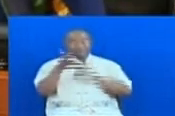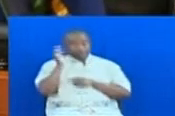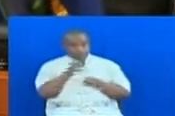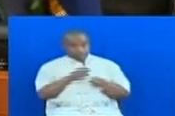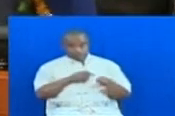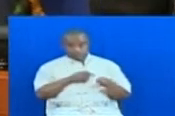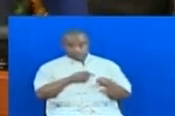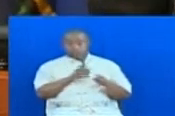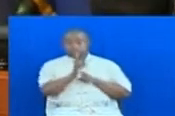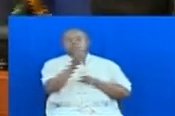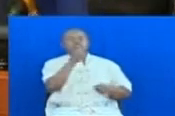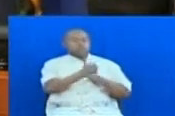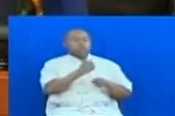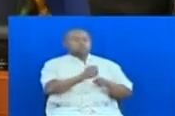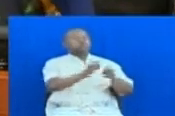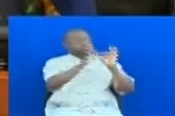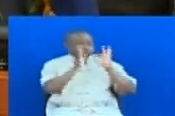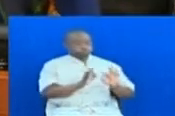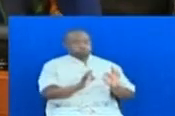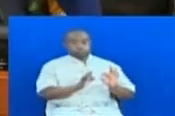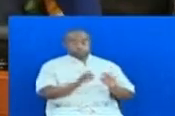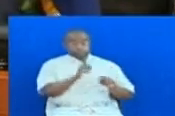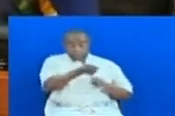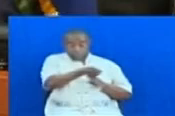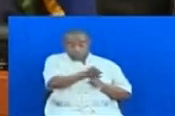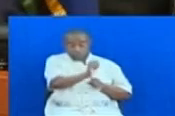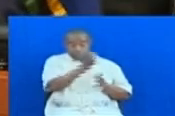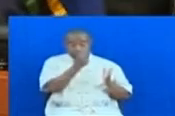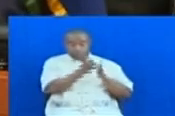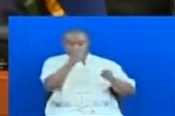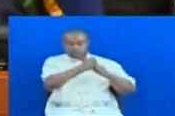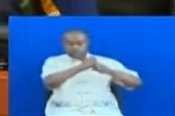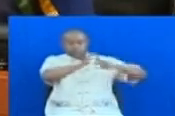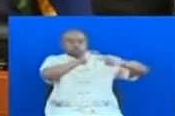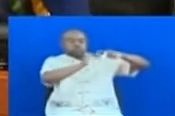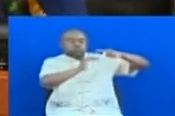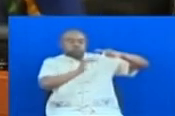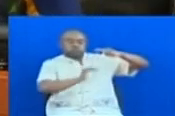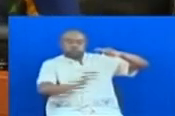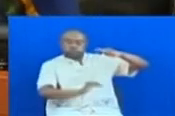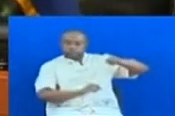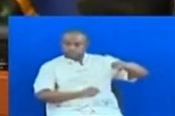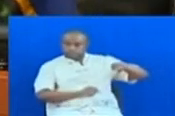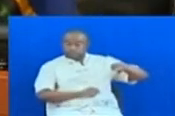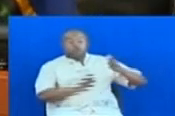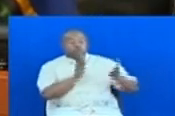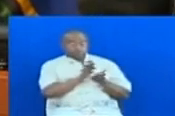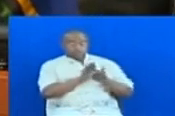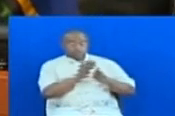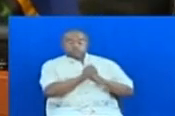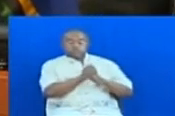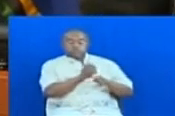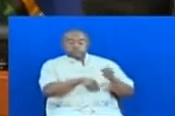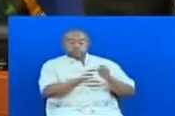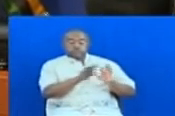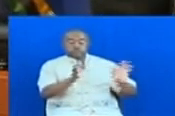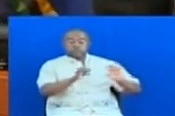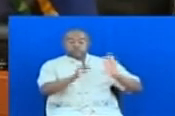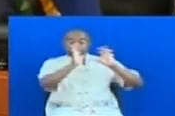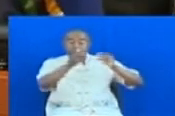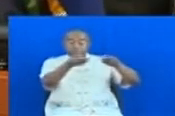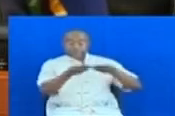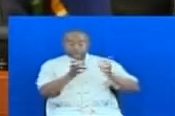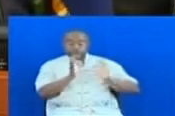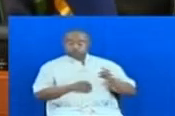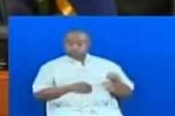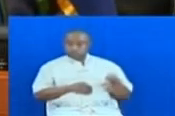serikali kwa kazi nzuri anayoifanya yeye pamoja na watendaji wote walio chini yake. Amefanya kazi nzuri, taarifa ni nzuri, lakini